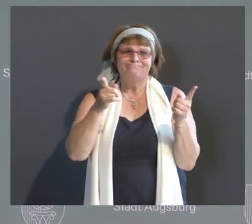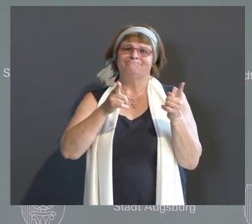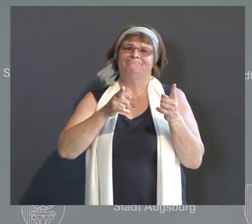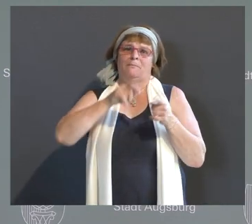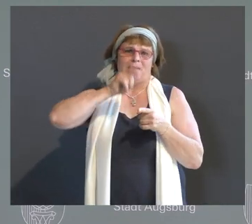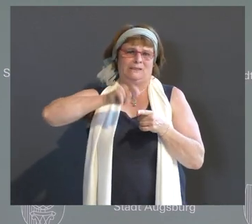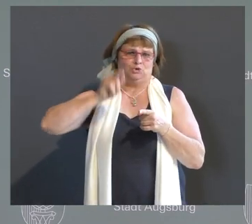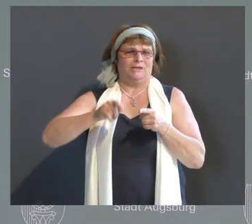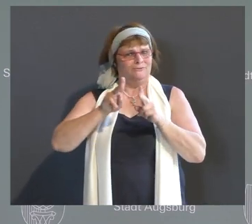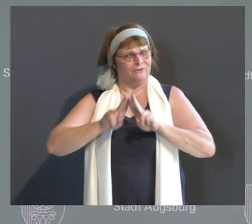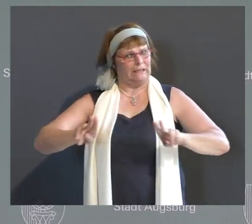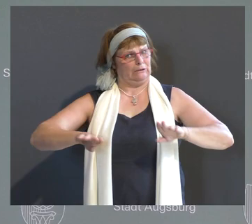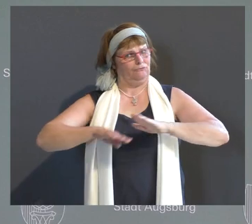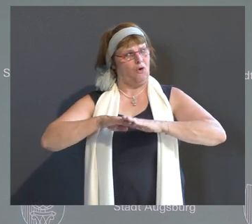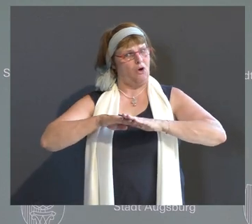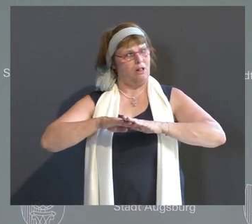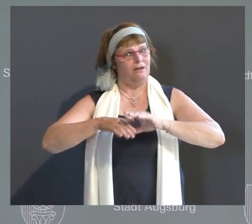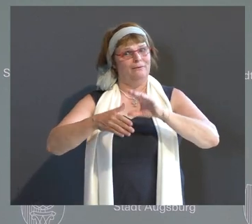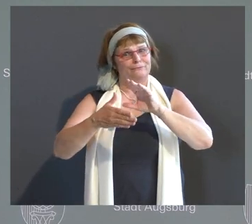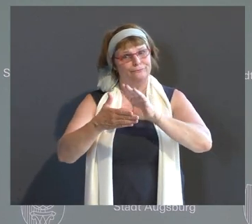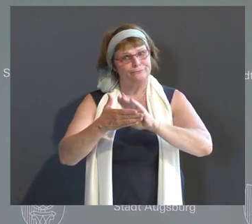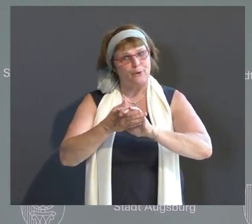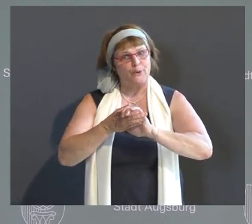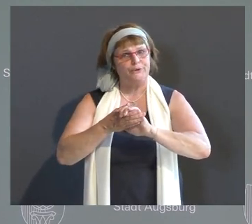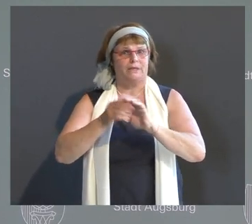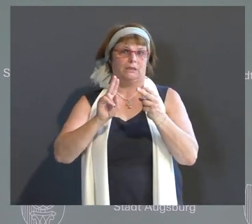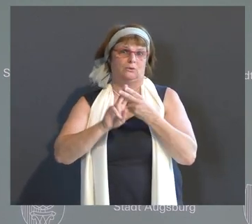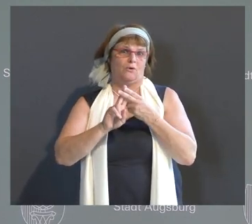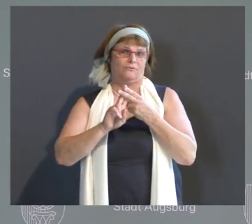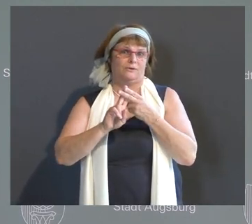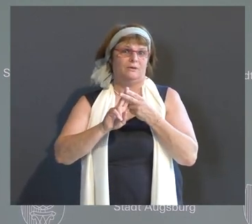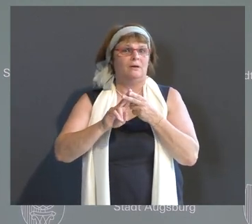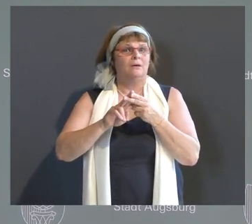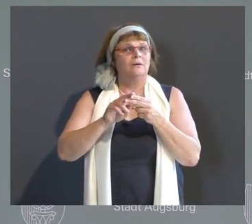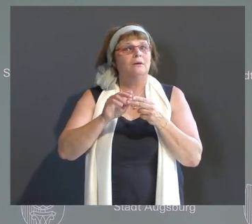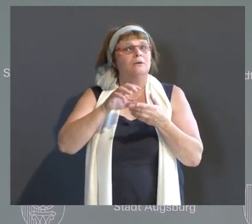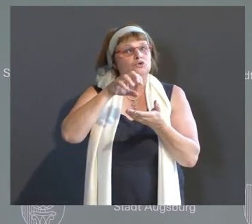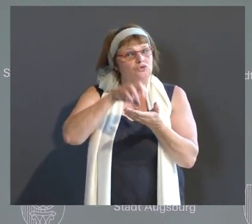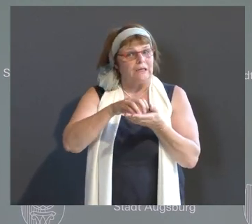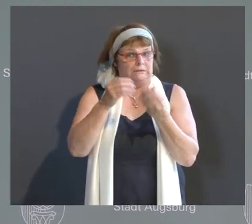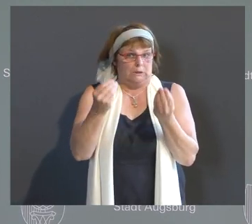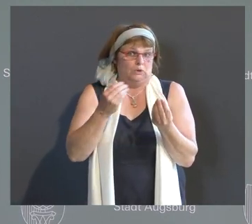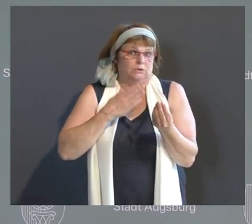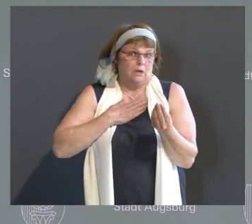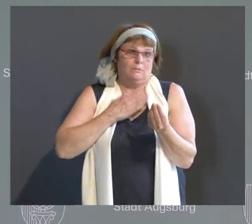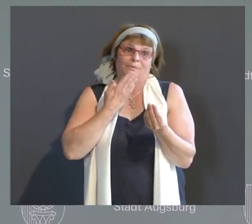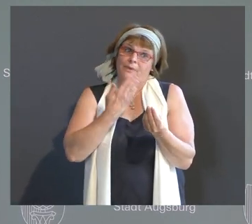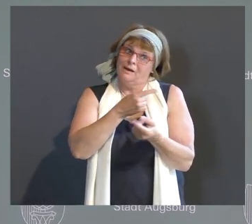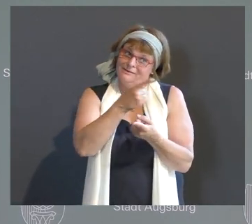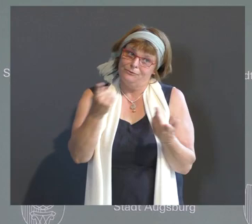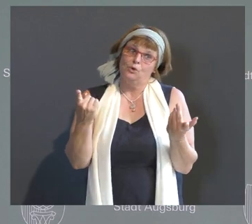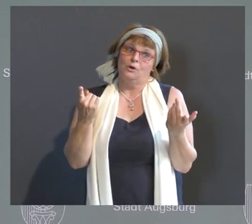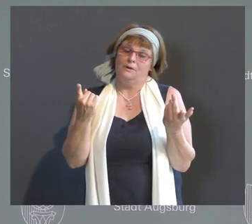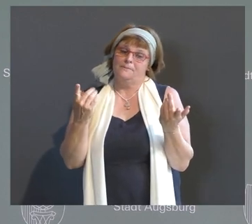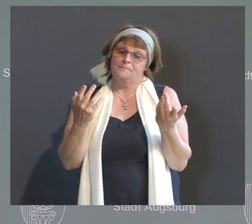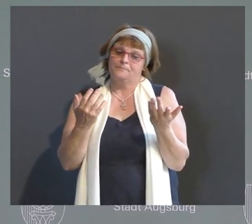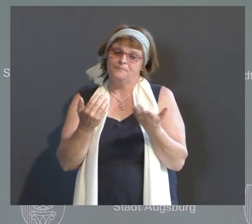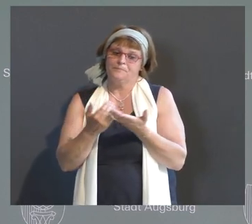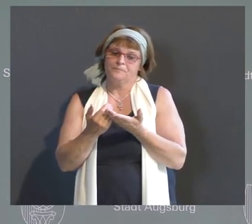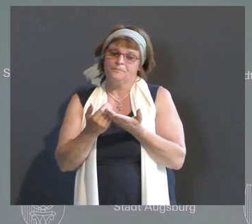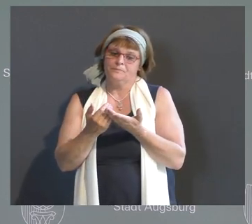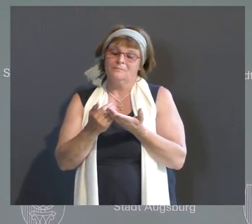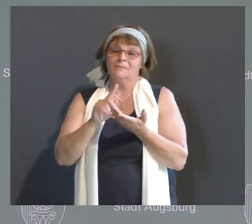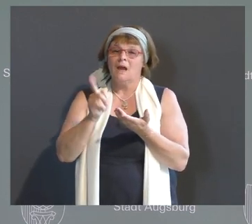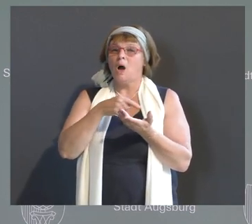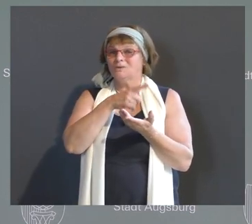waren, Freundinnen und Freunde getroffen haben und die Stadt genossen haben. Denn natürlich werden auch sie